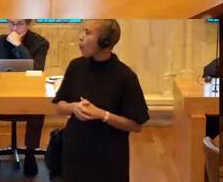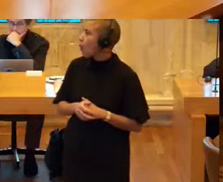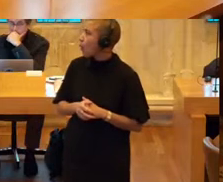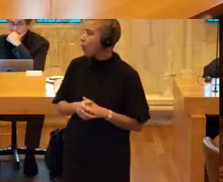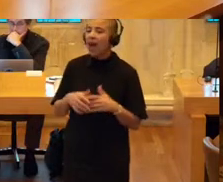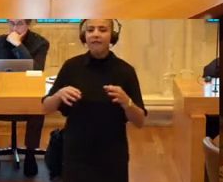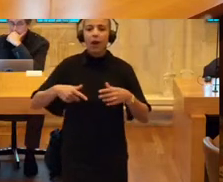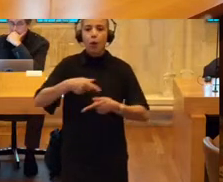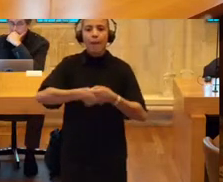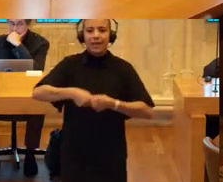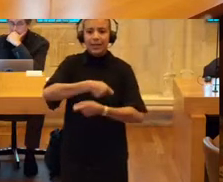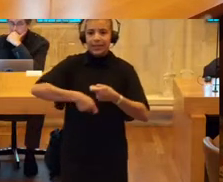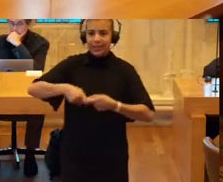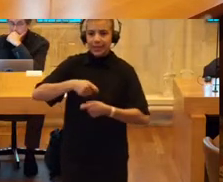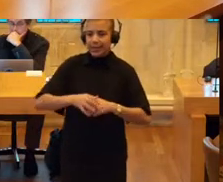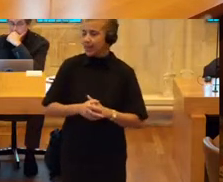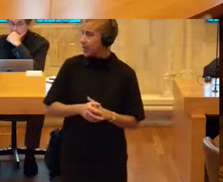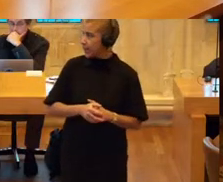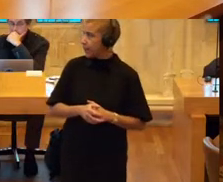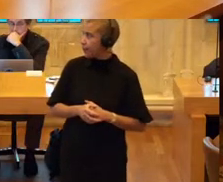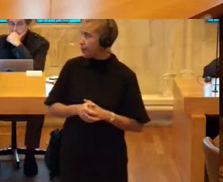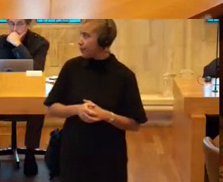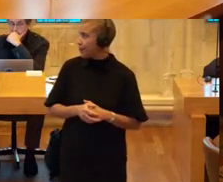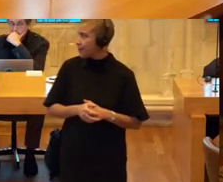du commerce.